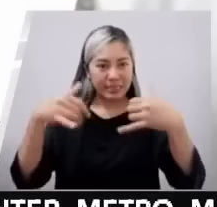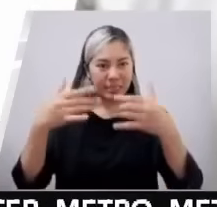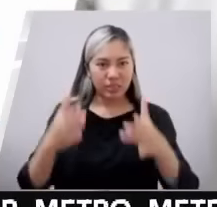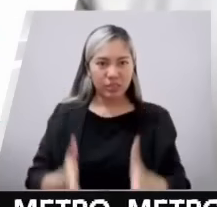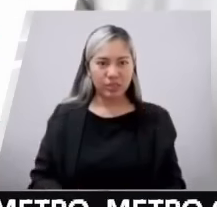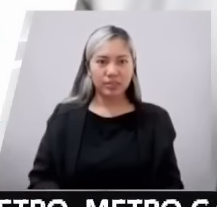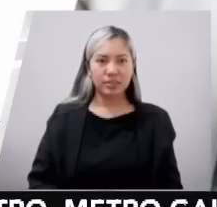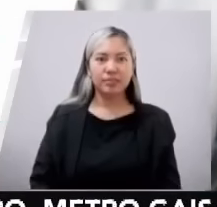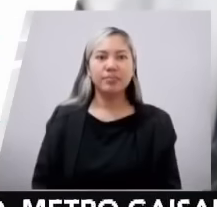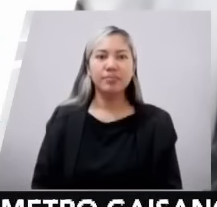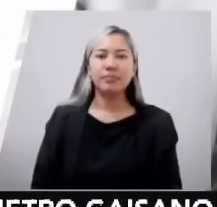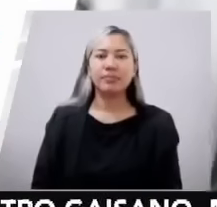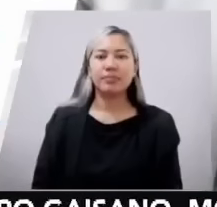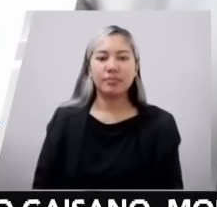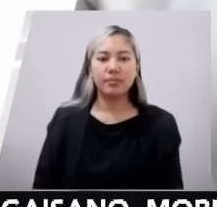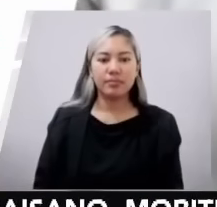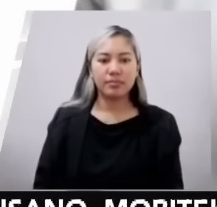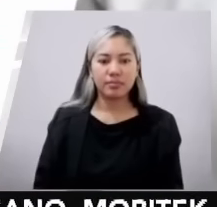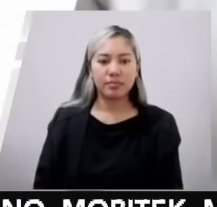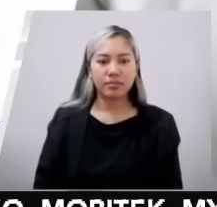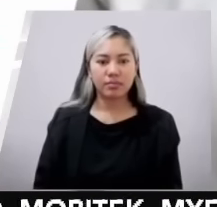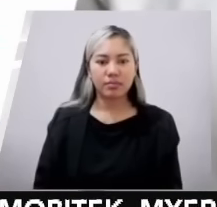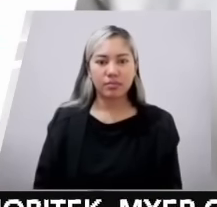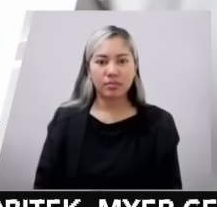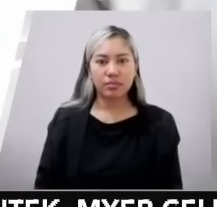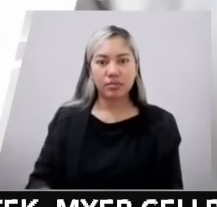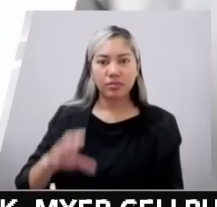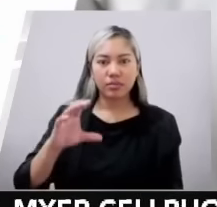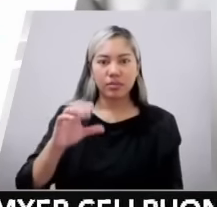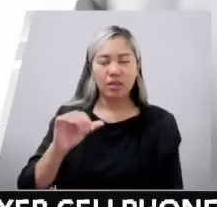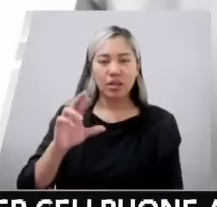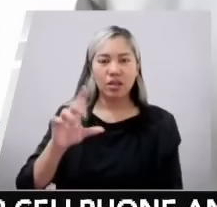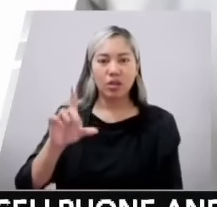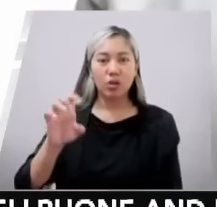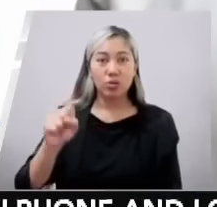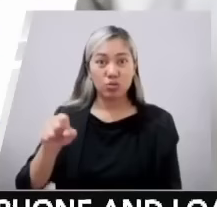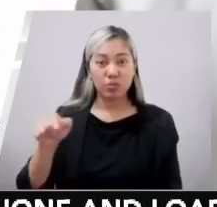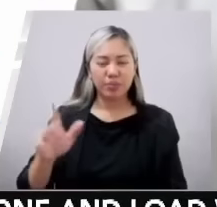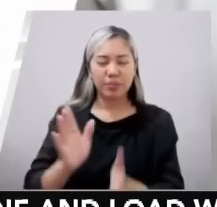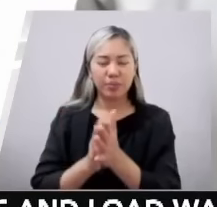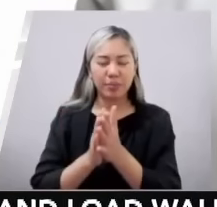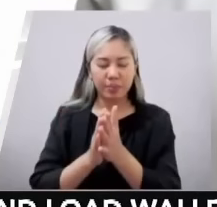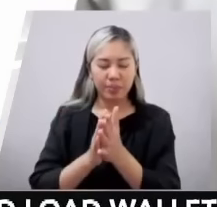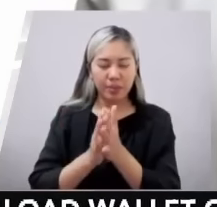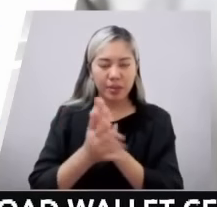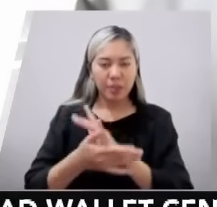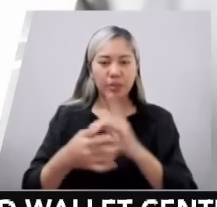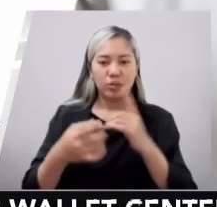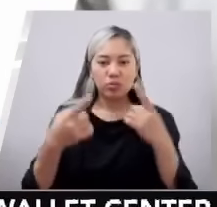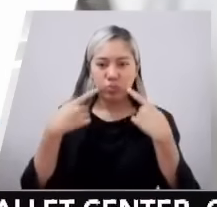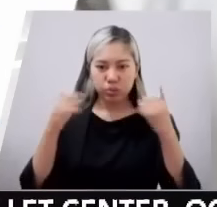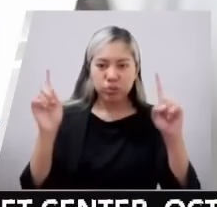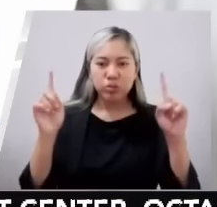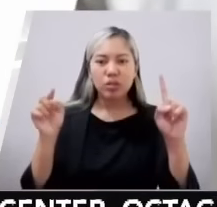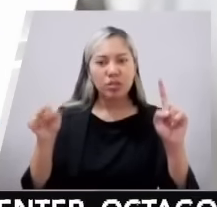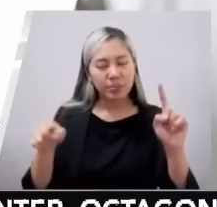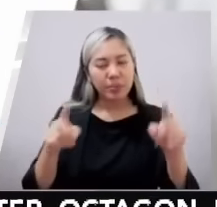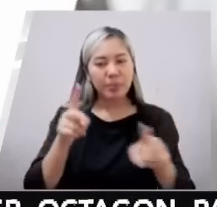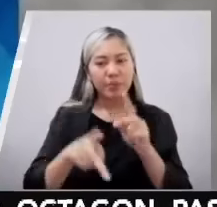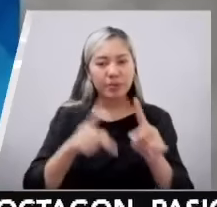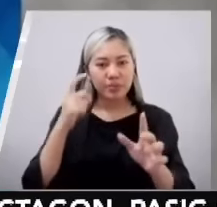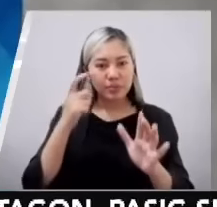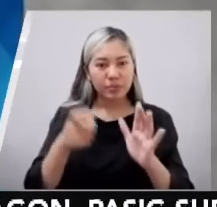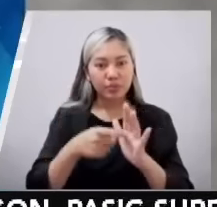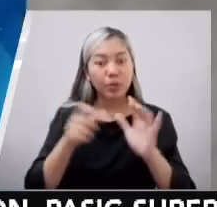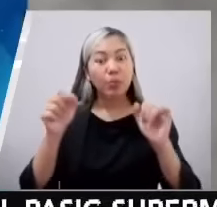isang nagdaog si kaloy naize Gil pwede magalin siya ang lalaki pwede man siyang ibreak natin ang gender